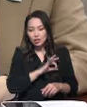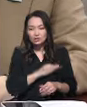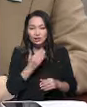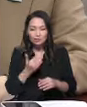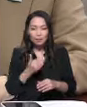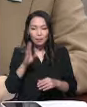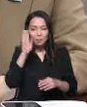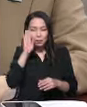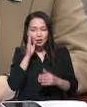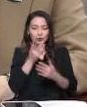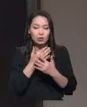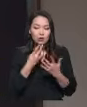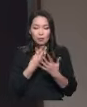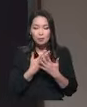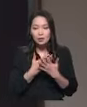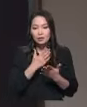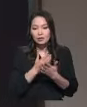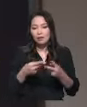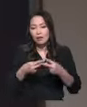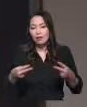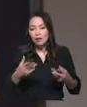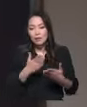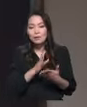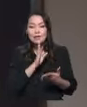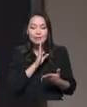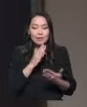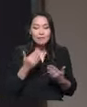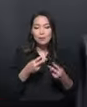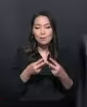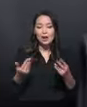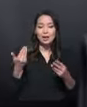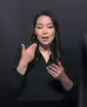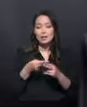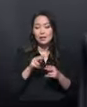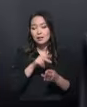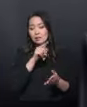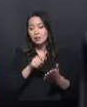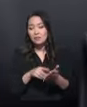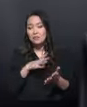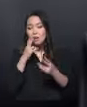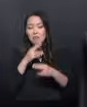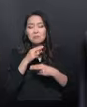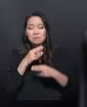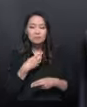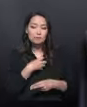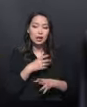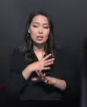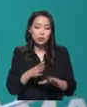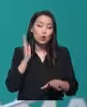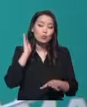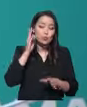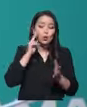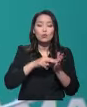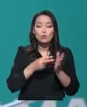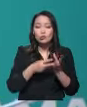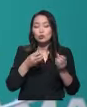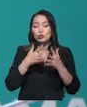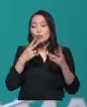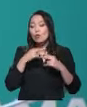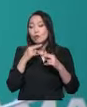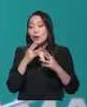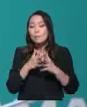мальчиков. Они идут как основные, а изображения девочек – вспомогательные. Ранее данным вопросом не придавалось особого значения, но в будущем мы планируем уделять больше